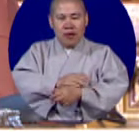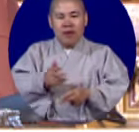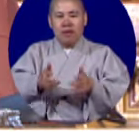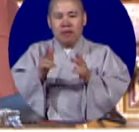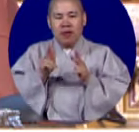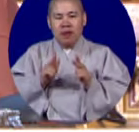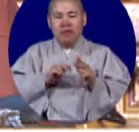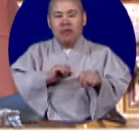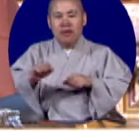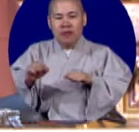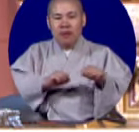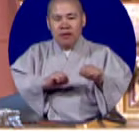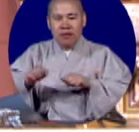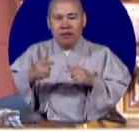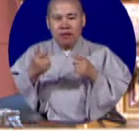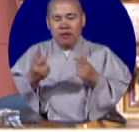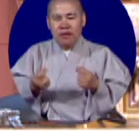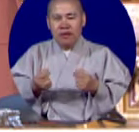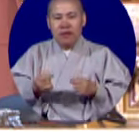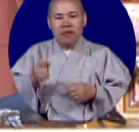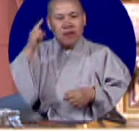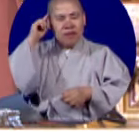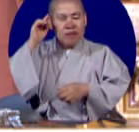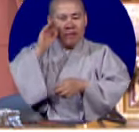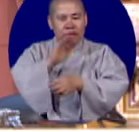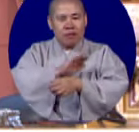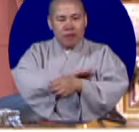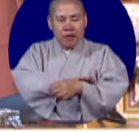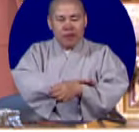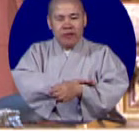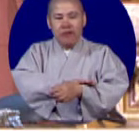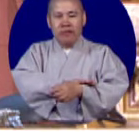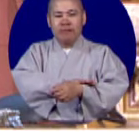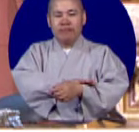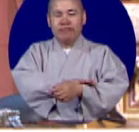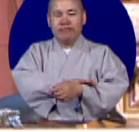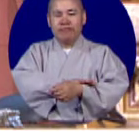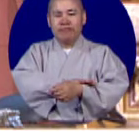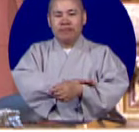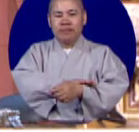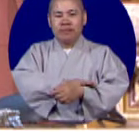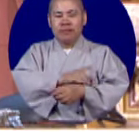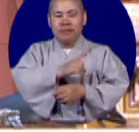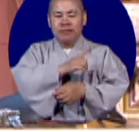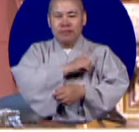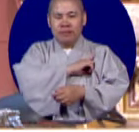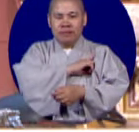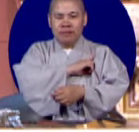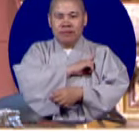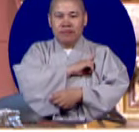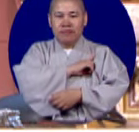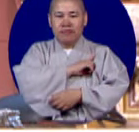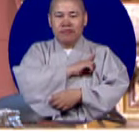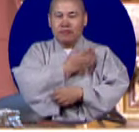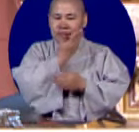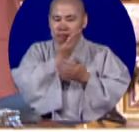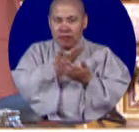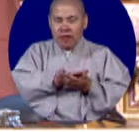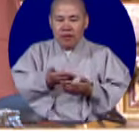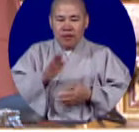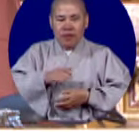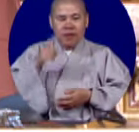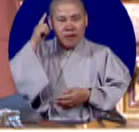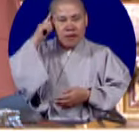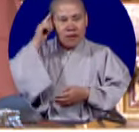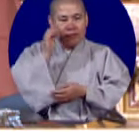이거죠. 그럼 이제 반야라는 건 이게 이제 가장 근본인데, 반야라는 건